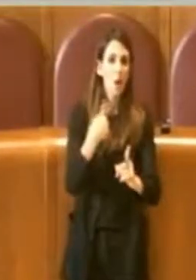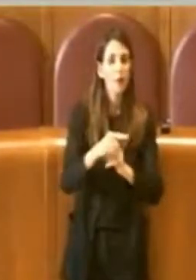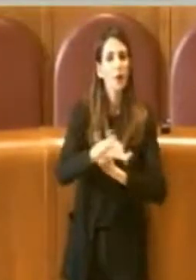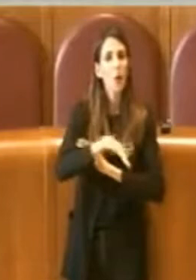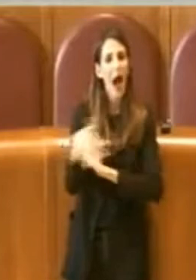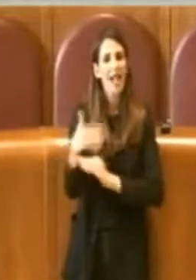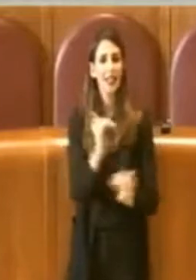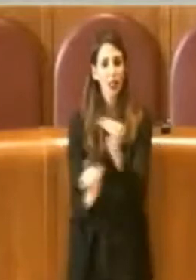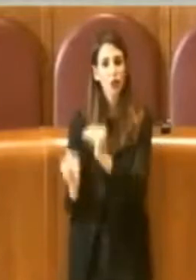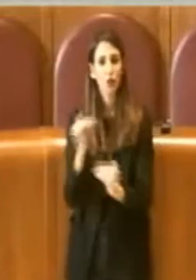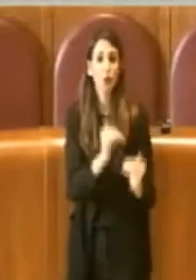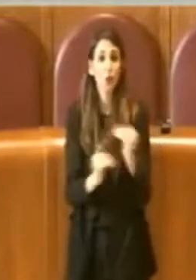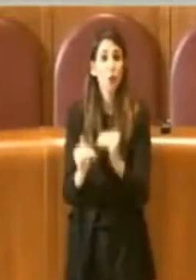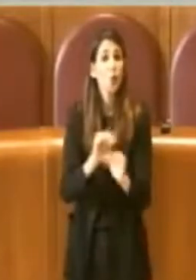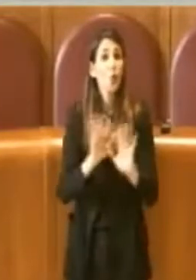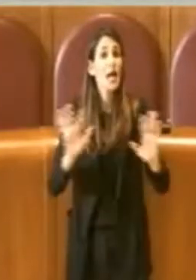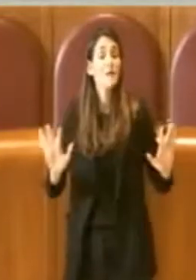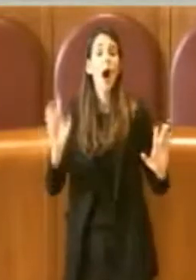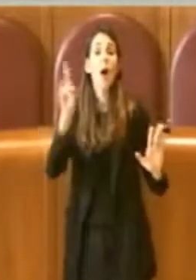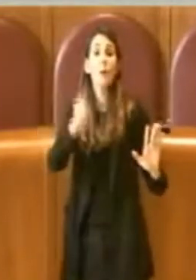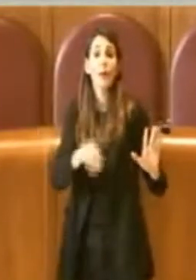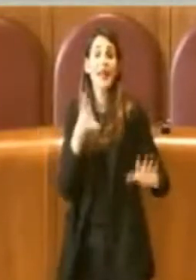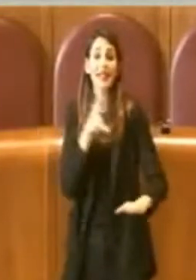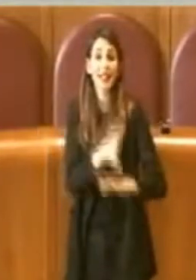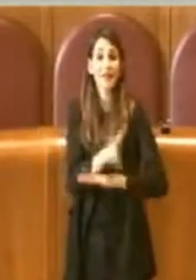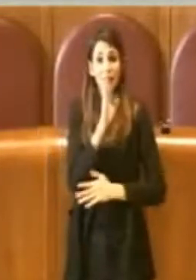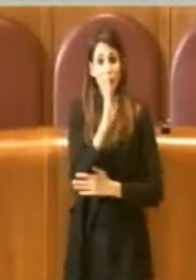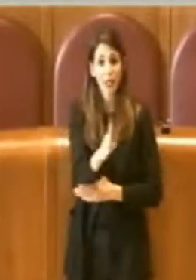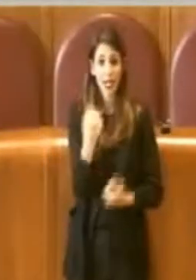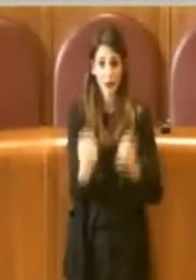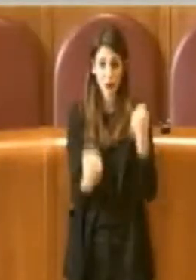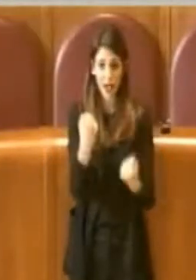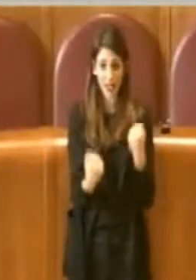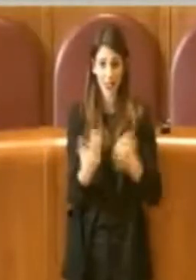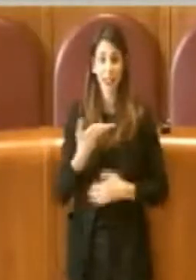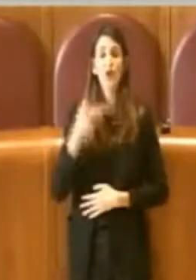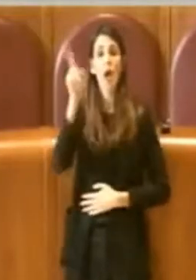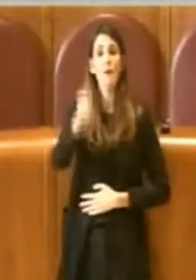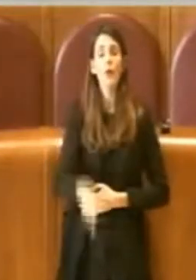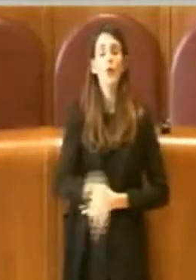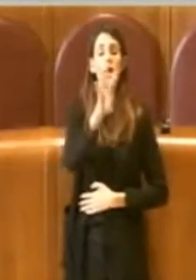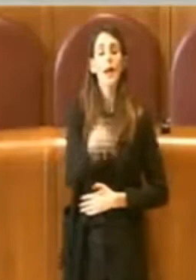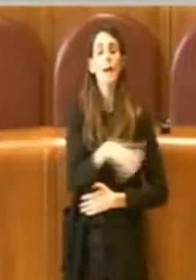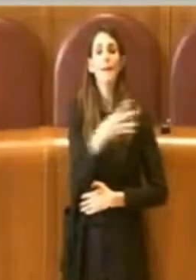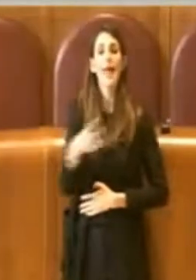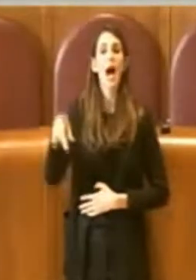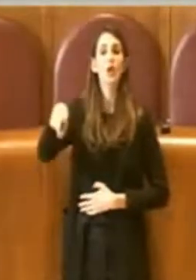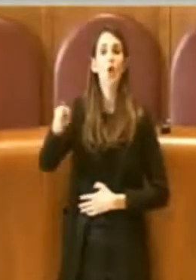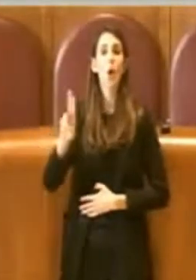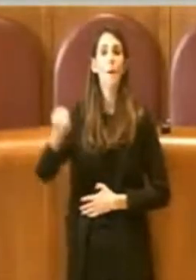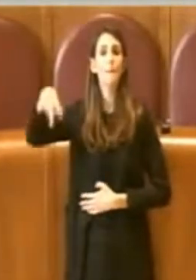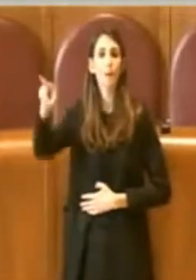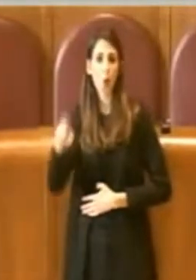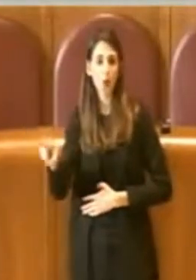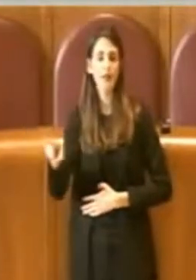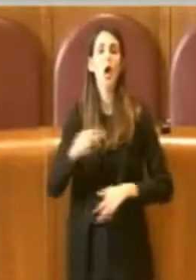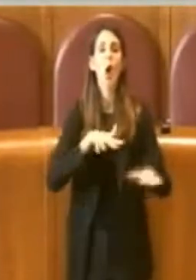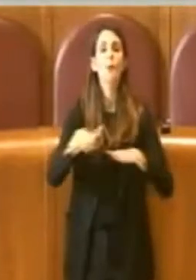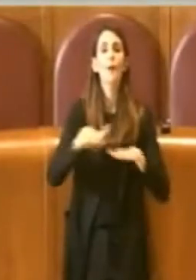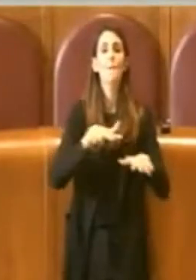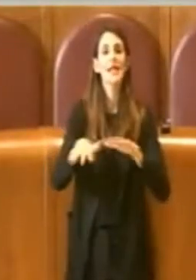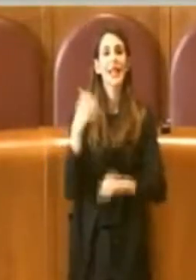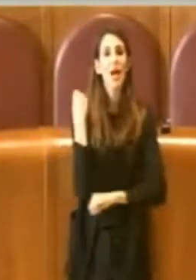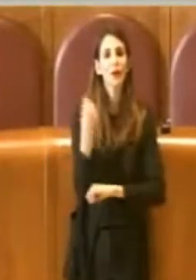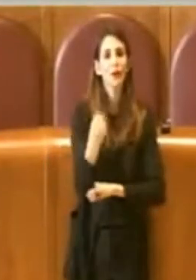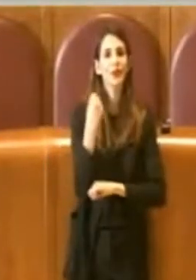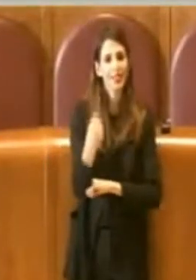probabilmente sottovalutato anche da noi stessi, che è stato fatto sul PUMS, sul Piano Urbano della Mobilità Sostenibile, che dopo circa una ventina d'anni